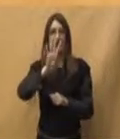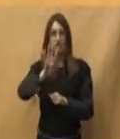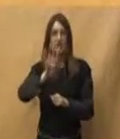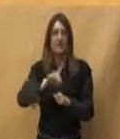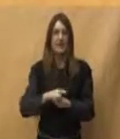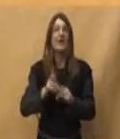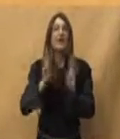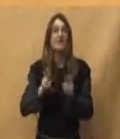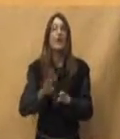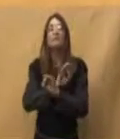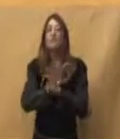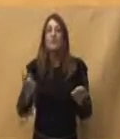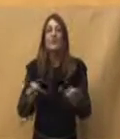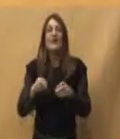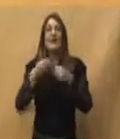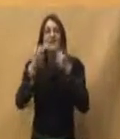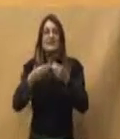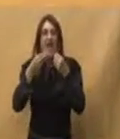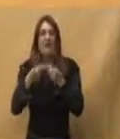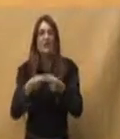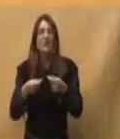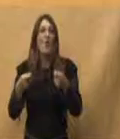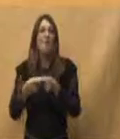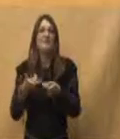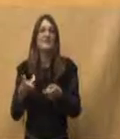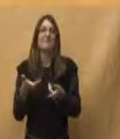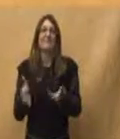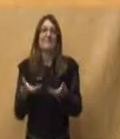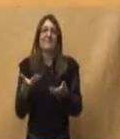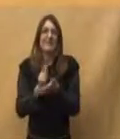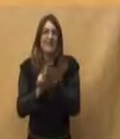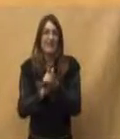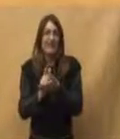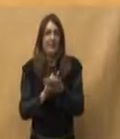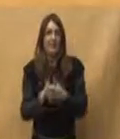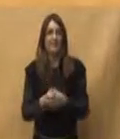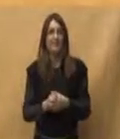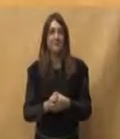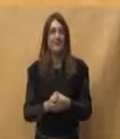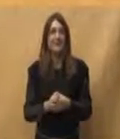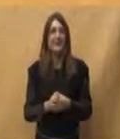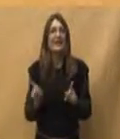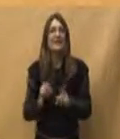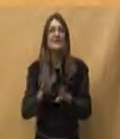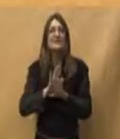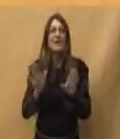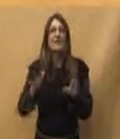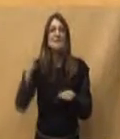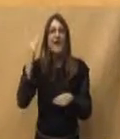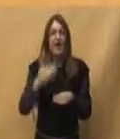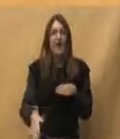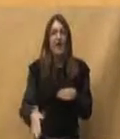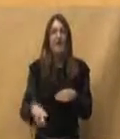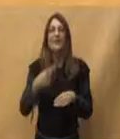091 511 8334. Imat ćete savršene savjete koji ovdje nismo ih mogli sve. I da li bi mi vi možda samo za